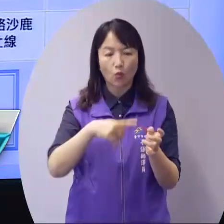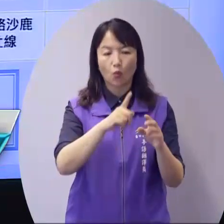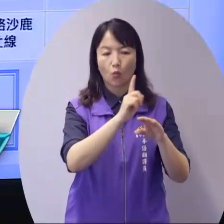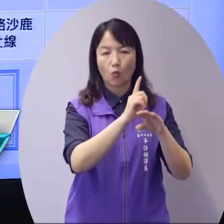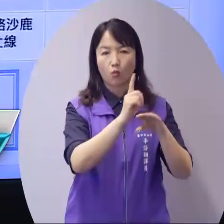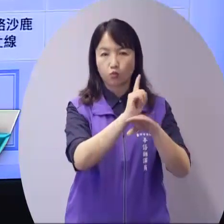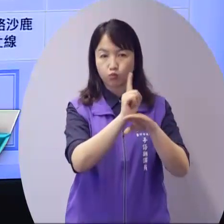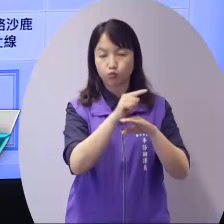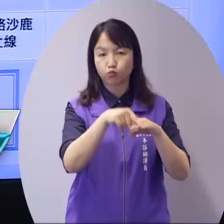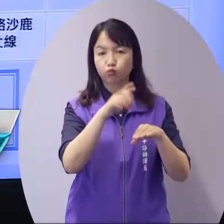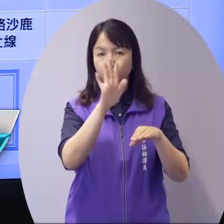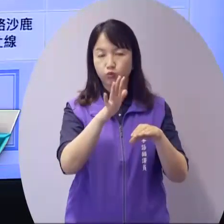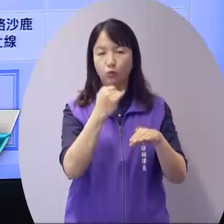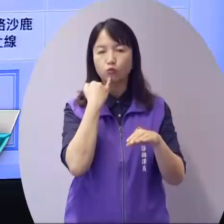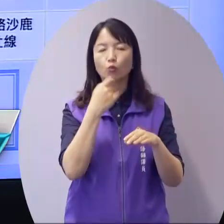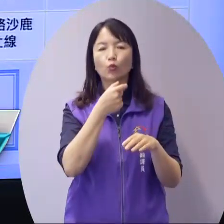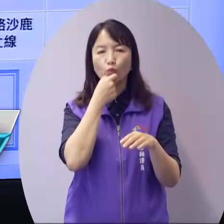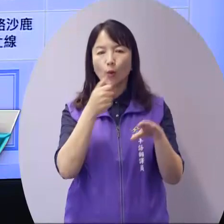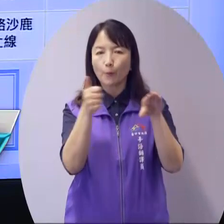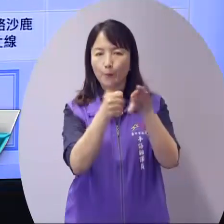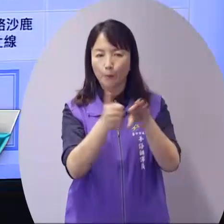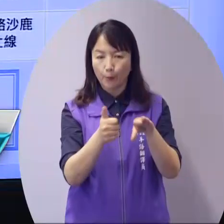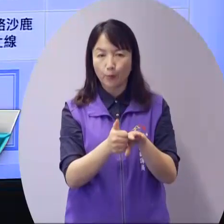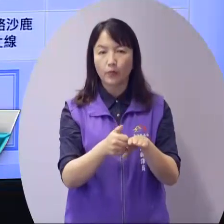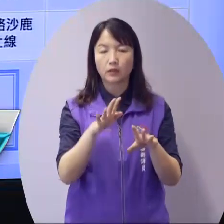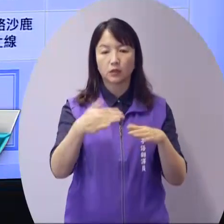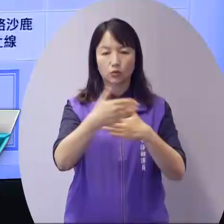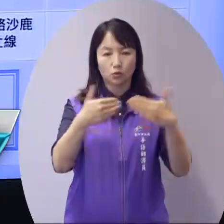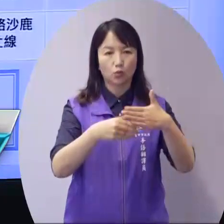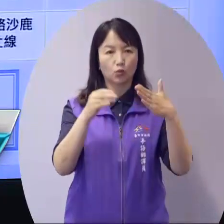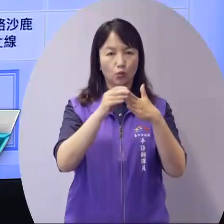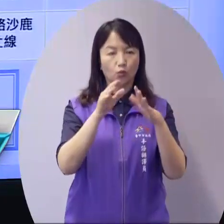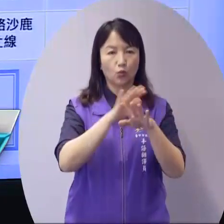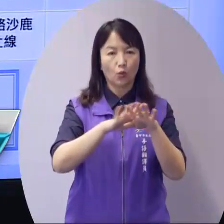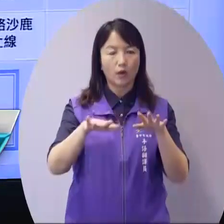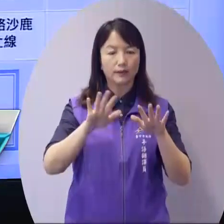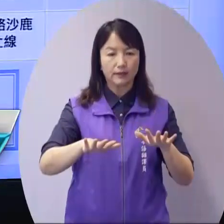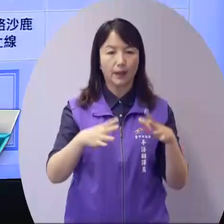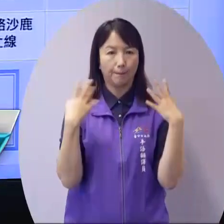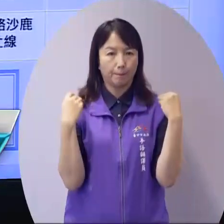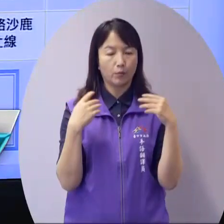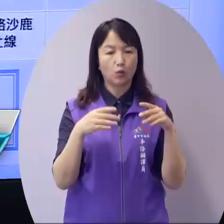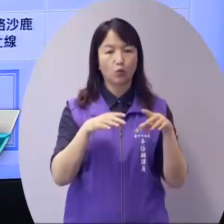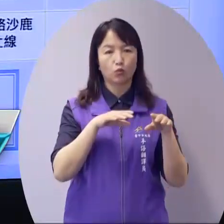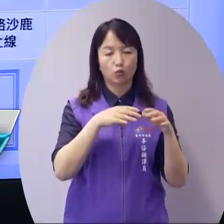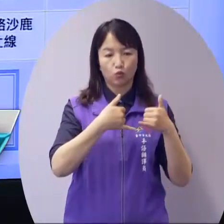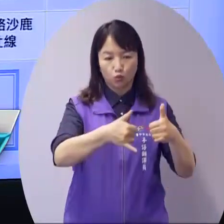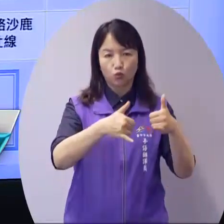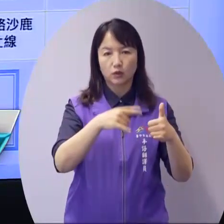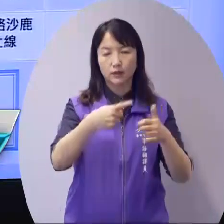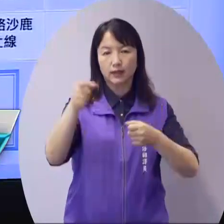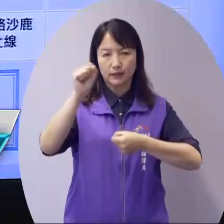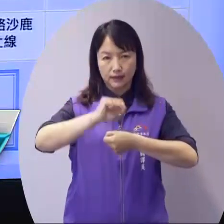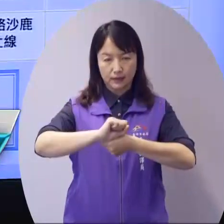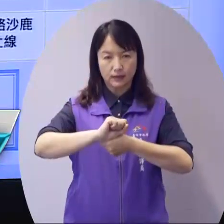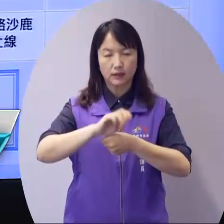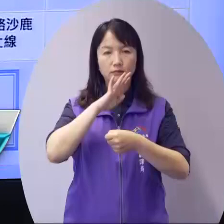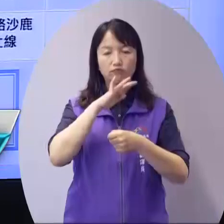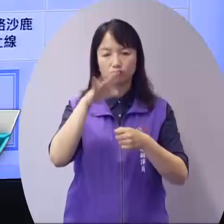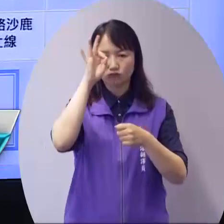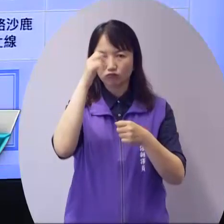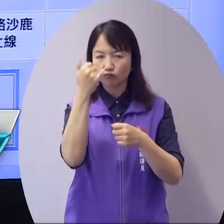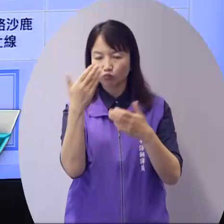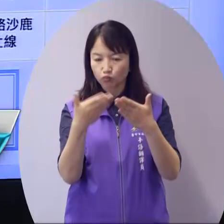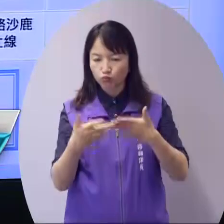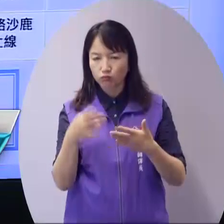服务能够更踊跃的搭乘。那事实上交通局这边我们会针对既有路线再去做一些这个绩效盘点，甚